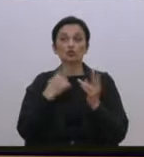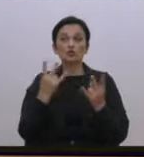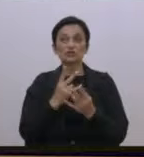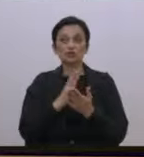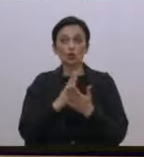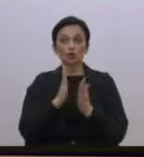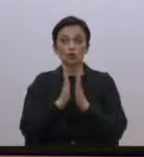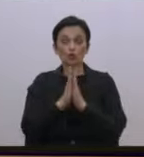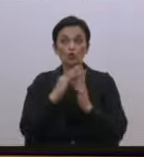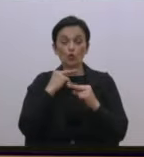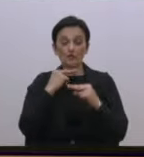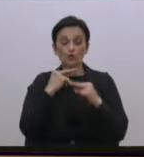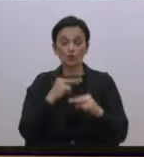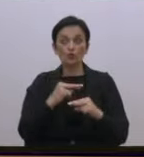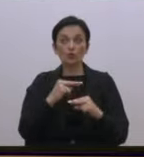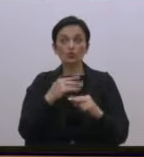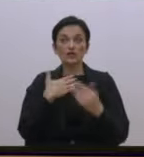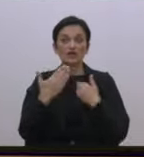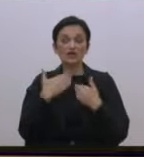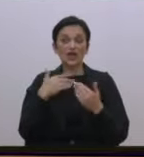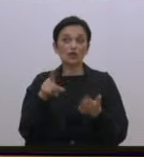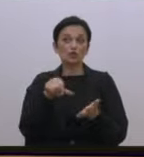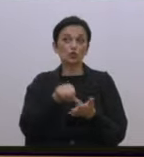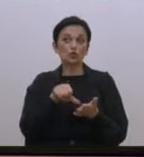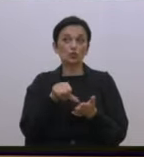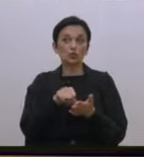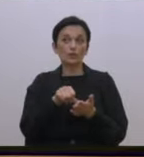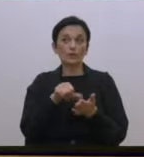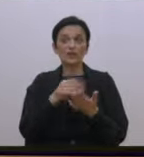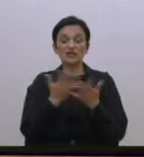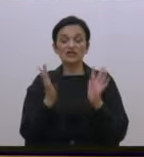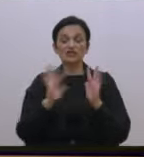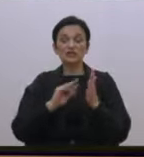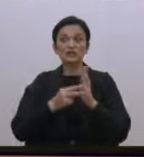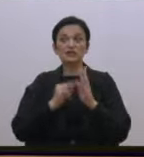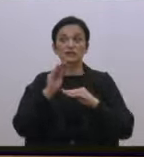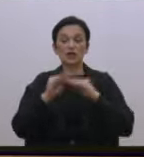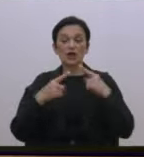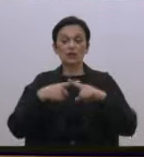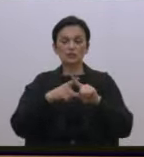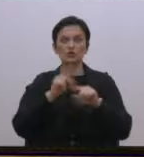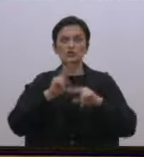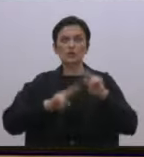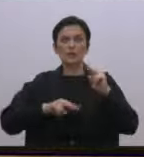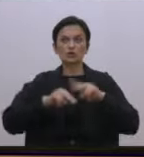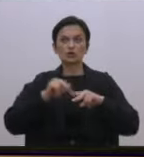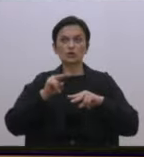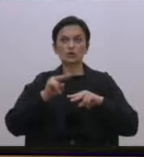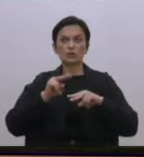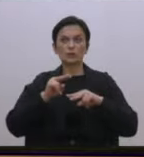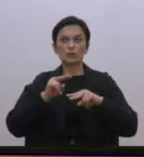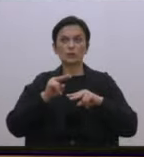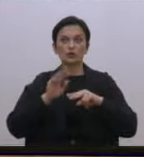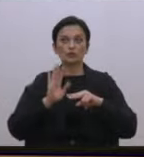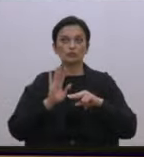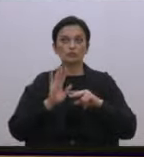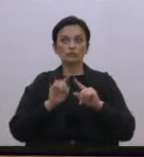რომ ყურადღებით იყოთ და კენჭისხაში მიიღოთ მონაწილეობა. სივრცის დაგეგმარების არქიტექტურული სამშრომლო ჩვენს